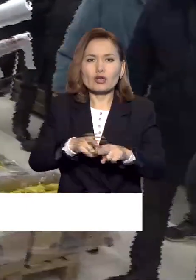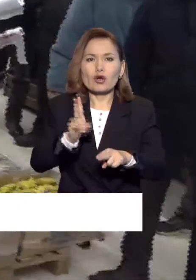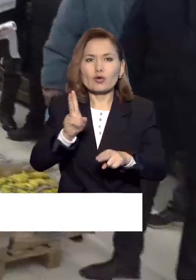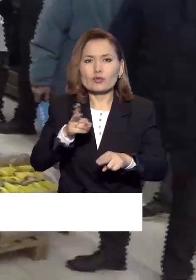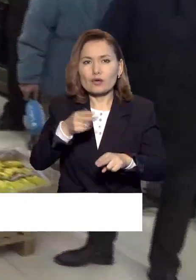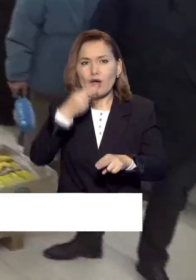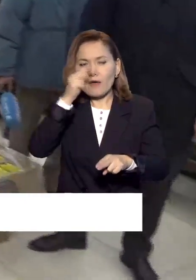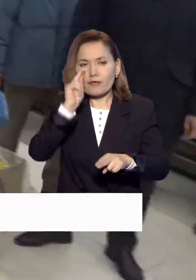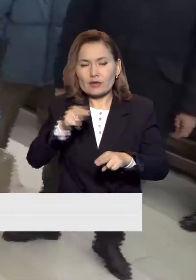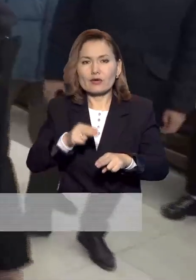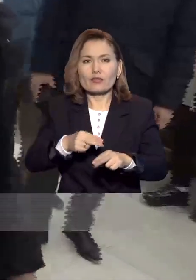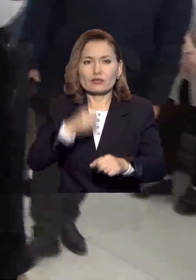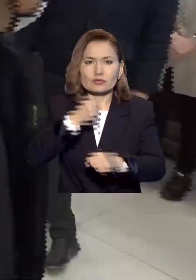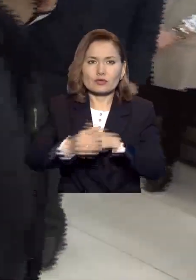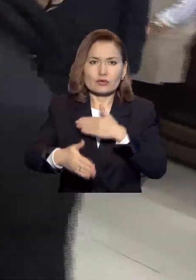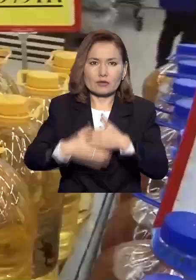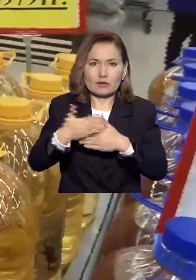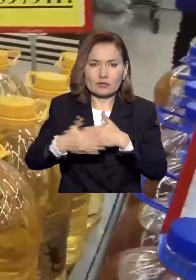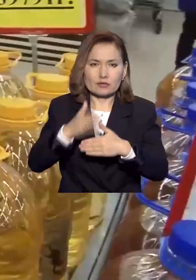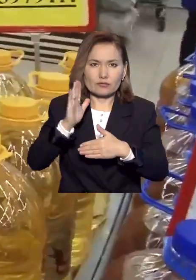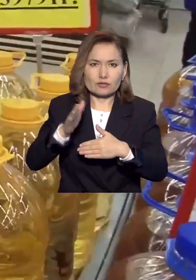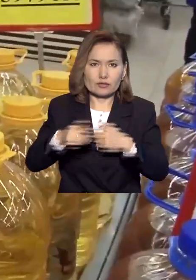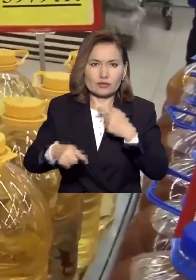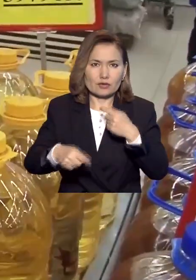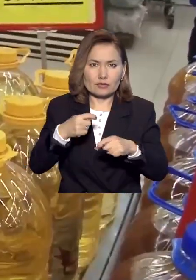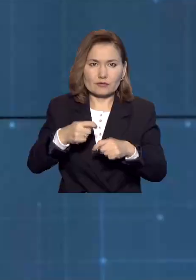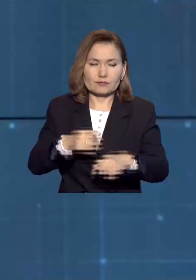шекті норманы бұзғандарға шара қолданылмақ.